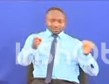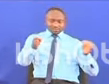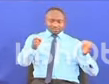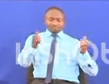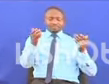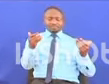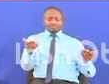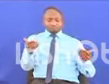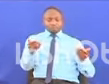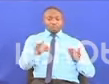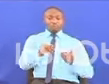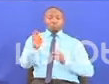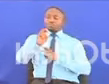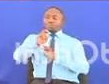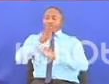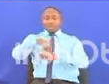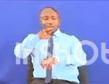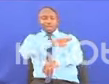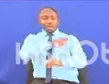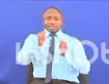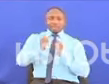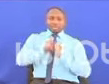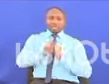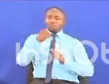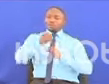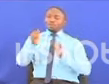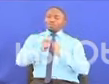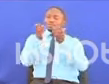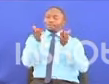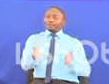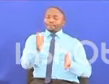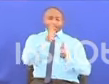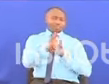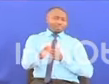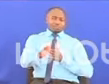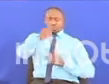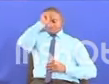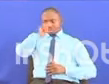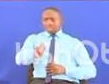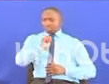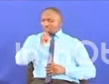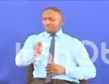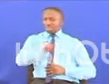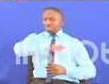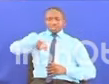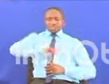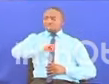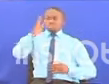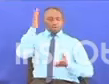Watanzania wenzao wakasimamia rasilimali zao wanakwenda kufanya haya wanayoyafanya. Mheshimiwa Spika, kama taifa hatujitendei